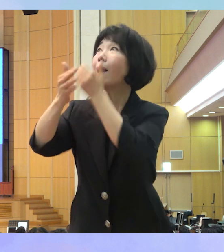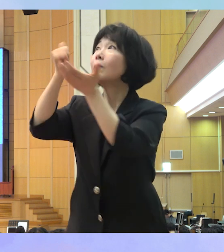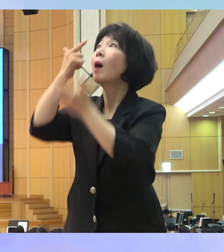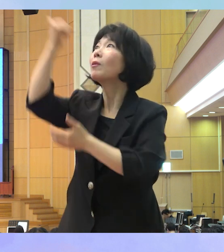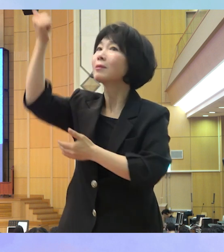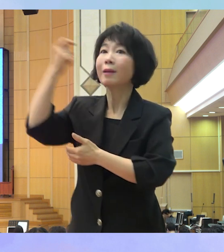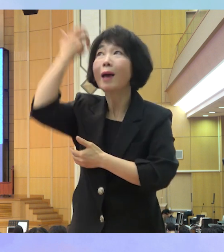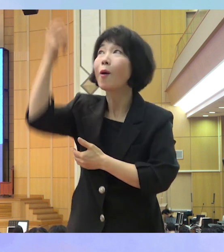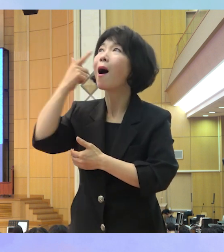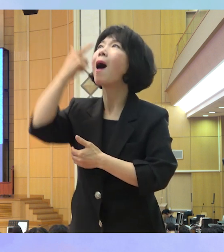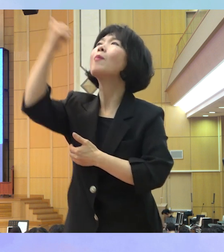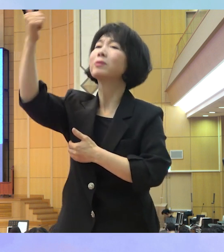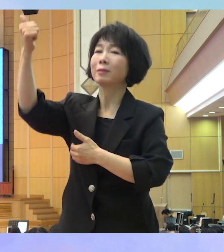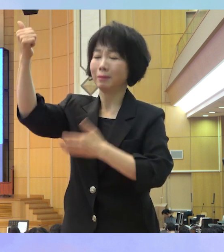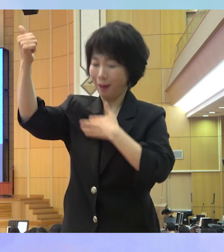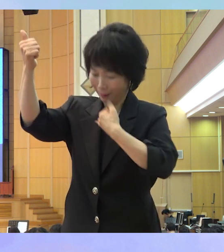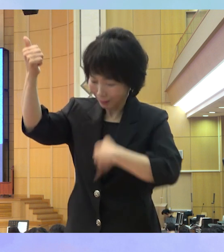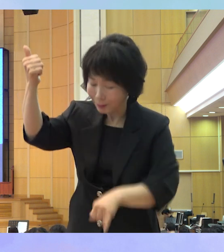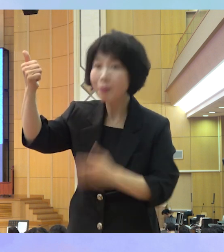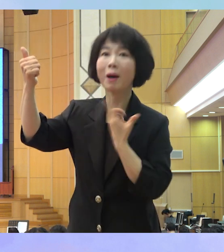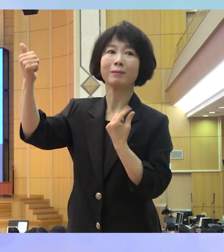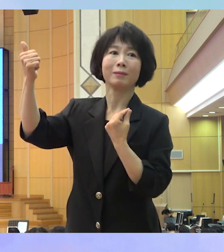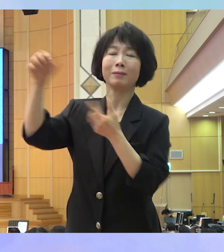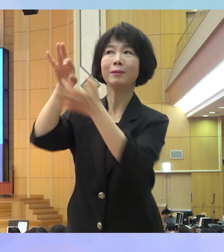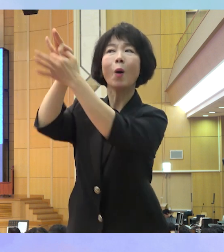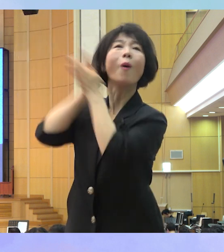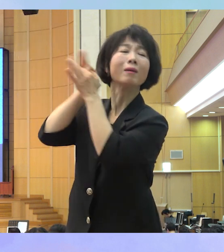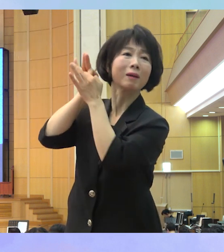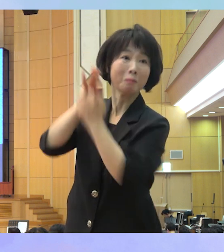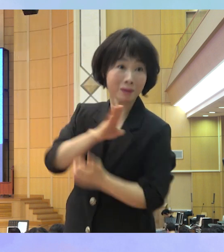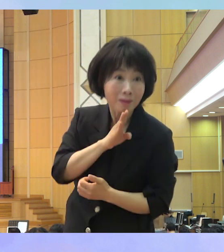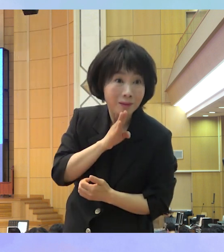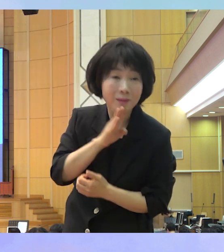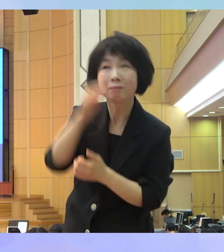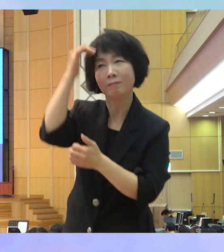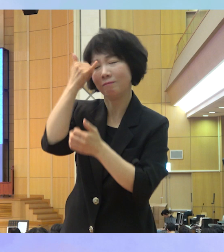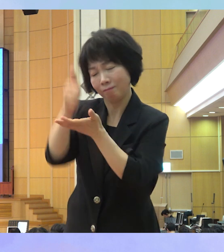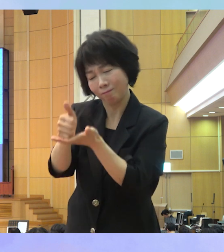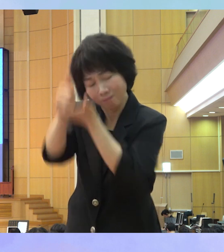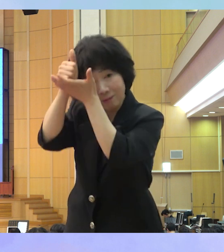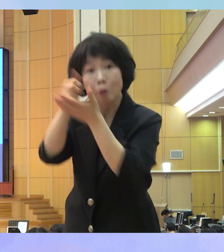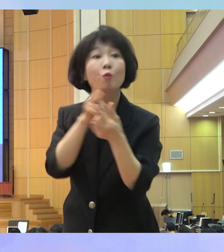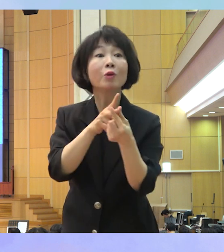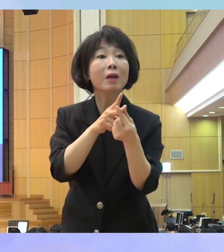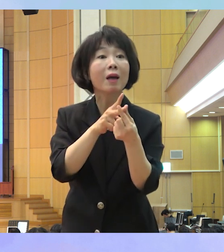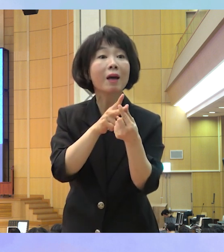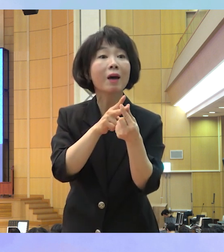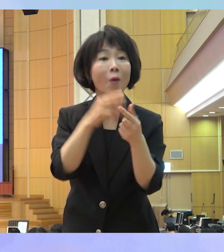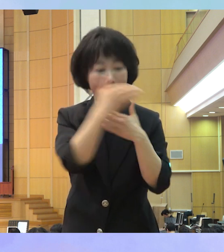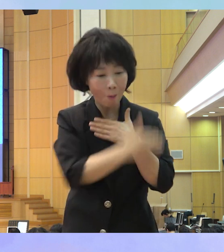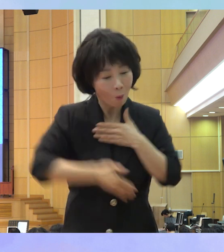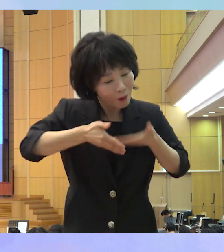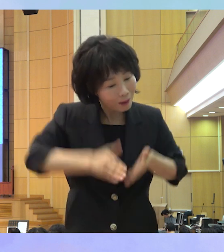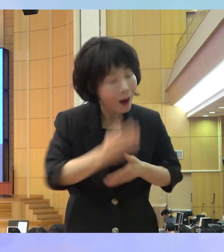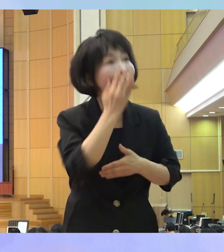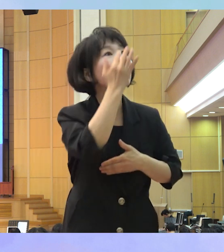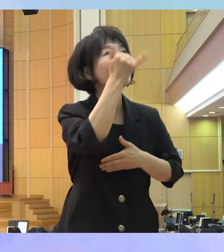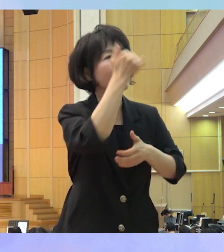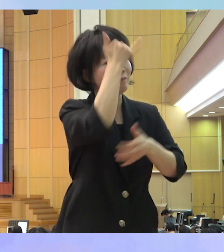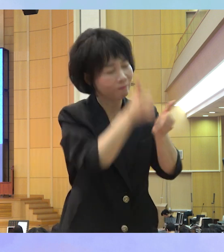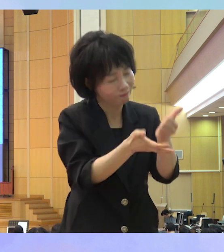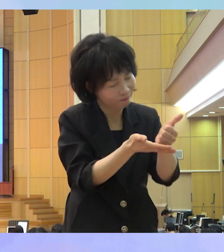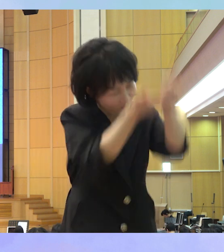우리 부모님, 육적인 부모님께만 감사하고 공경하고 효를 다하는 게 아니라 오늘 같은 날일수록